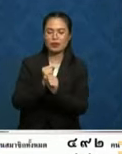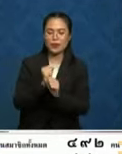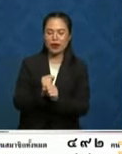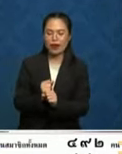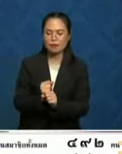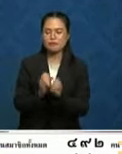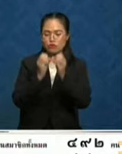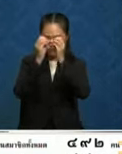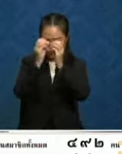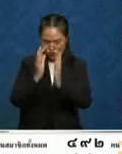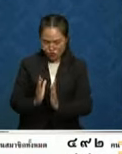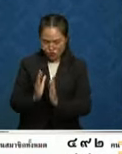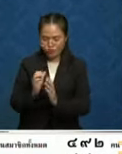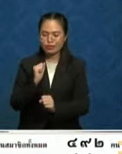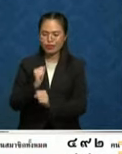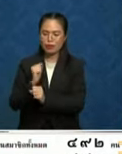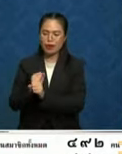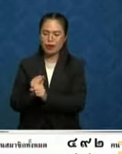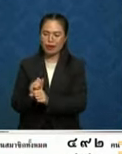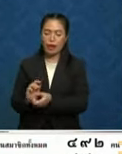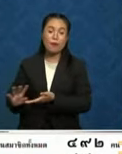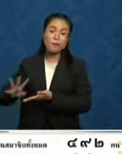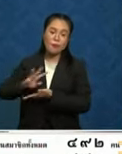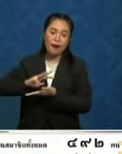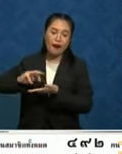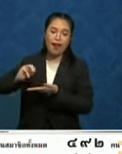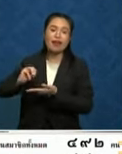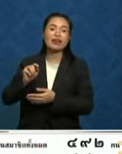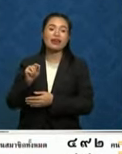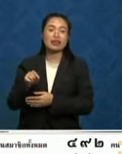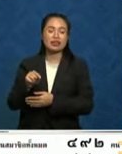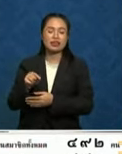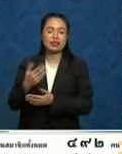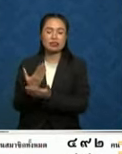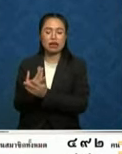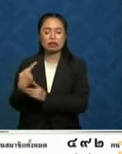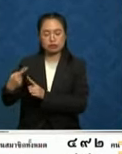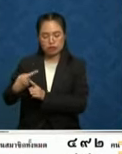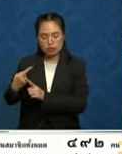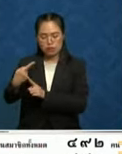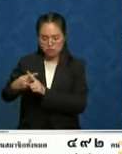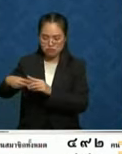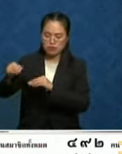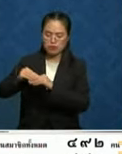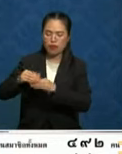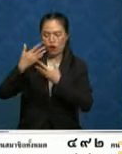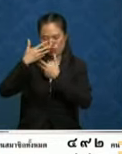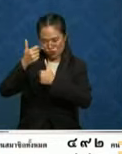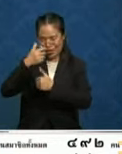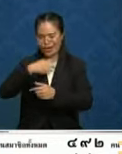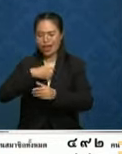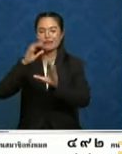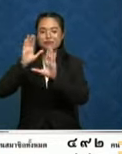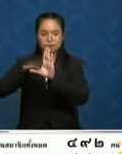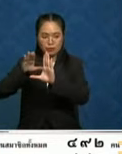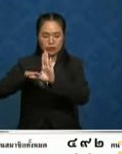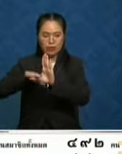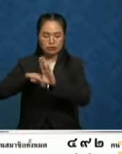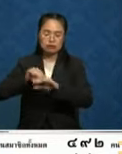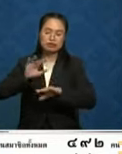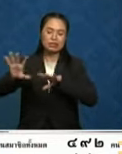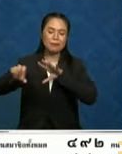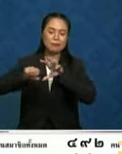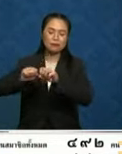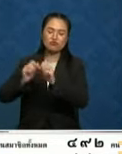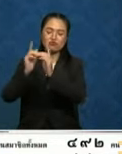พนักงานเป็นลูกจ้างมีแต่วิธีการที่ให้ผลตอบแทนที่เพียงพอจึงจะสามารถดึงบุคลากรที่